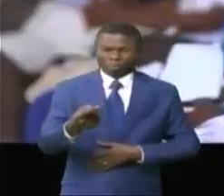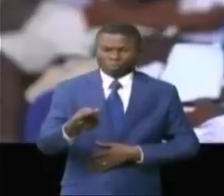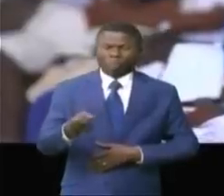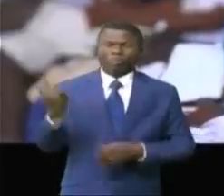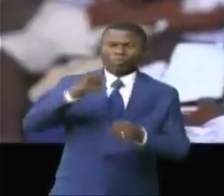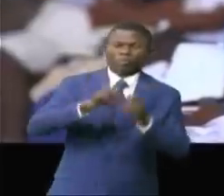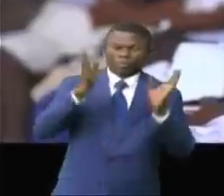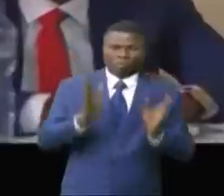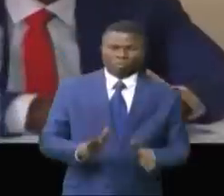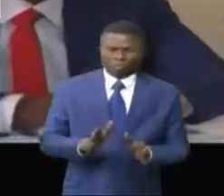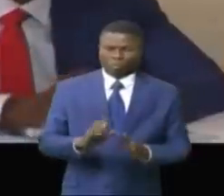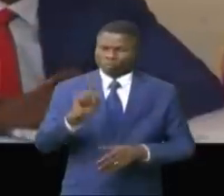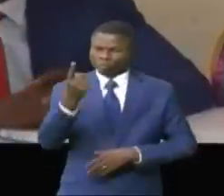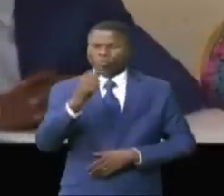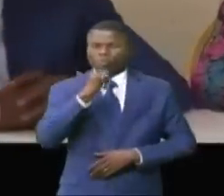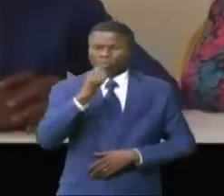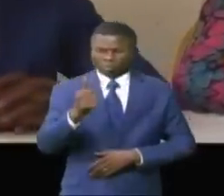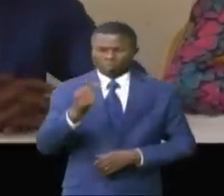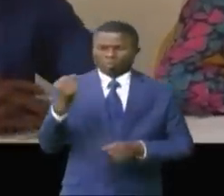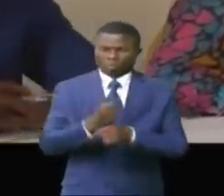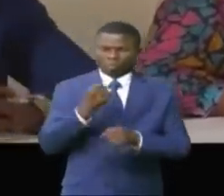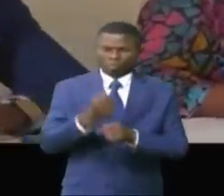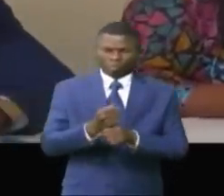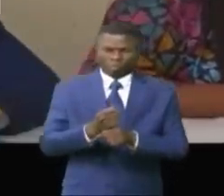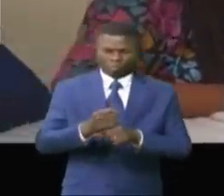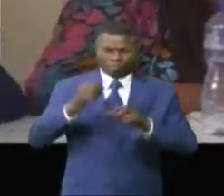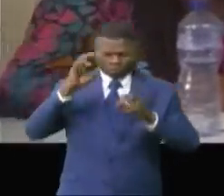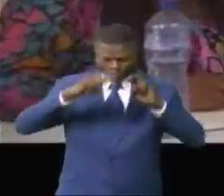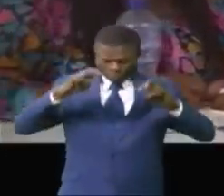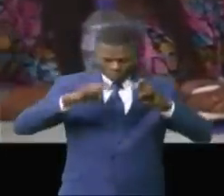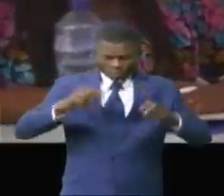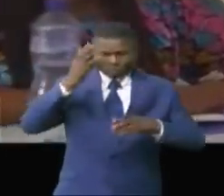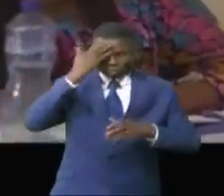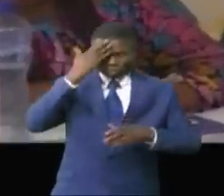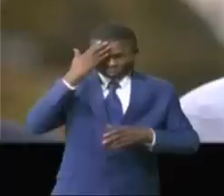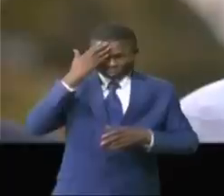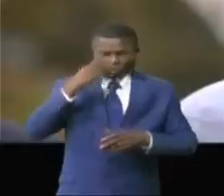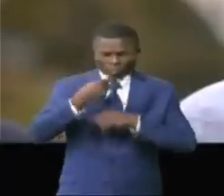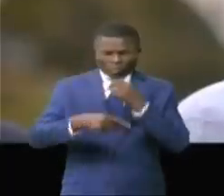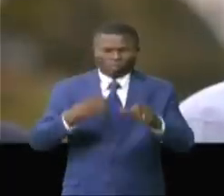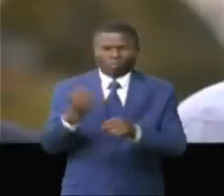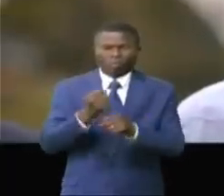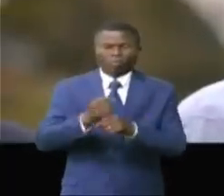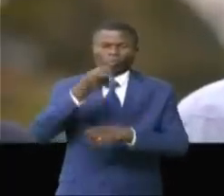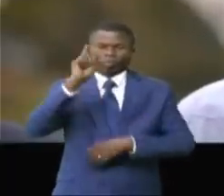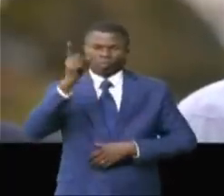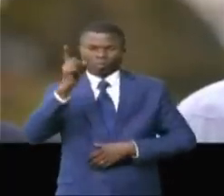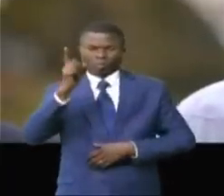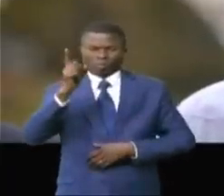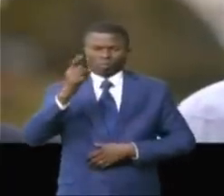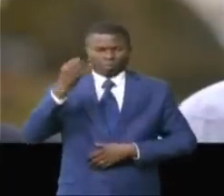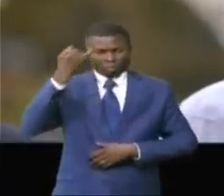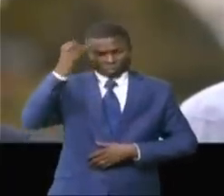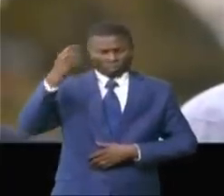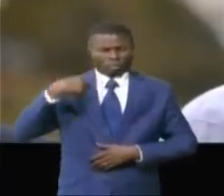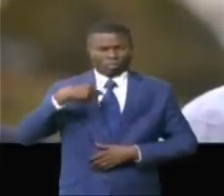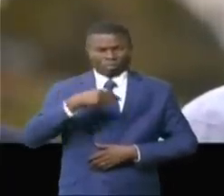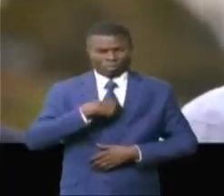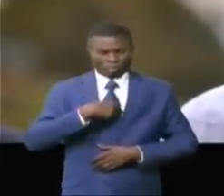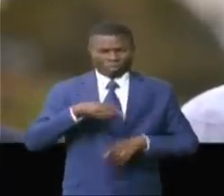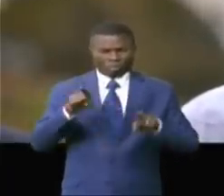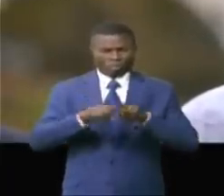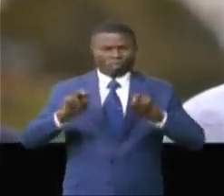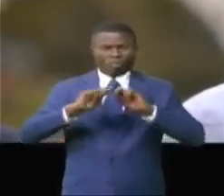victimes ne seront plus seules. C'était un travail de déblayage pour nous permettre de poser les premières actions. Et nous pensons, en tant que